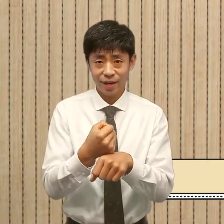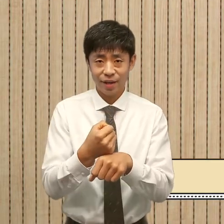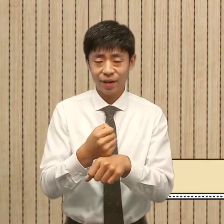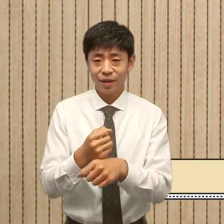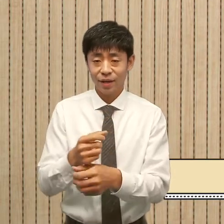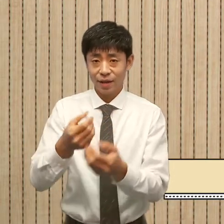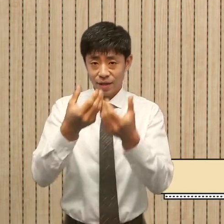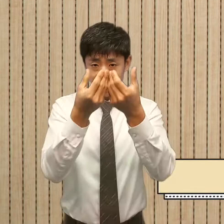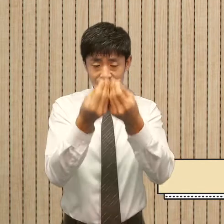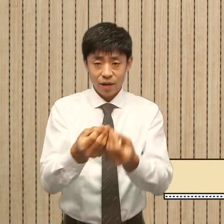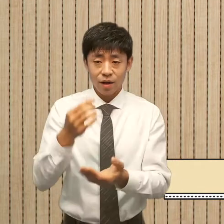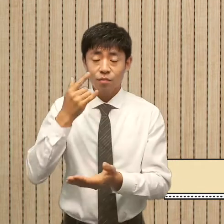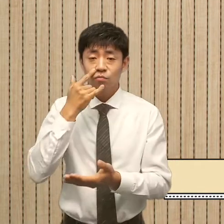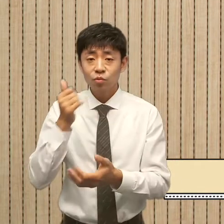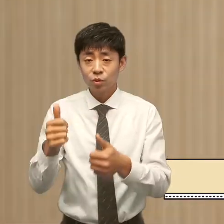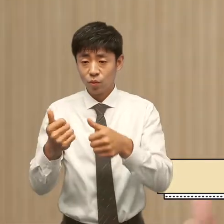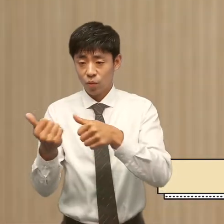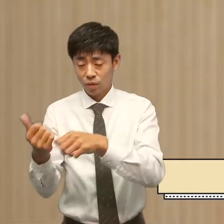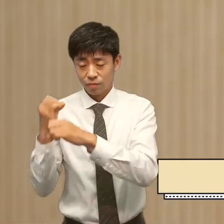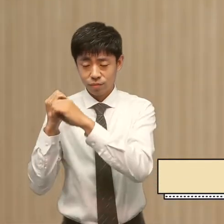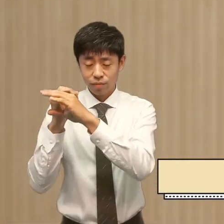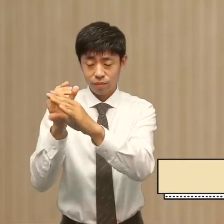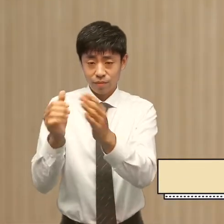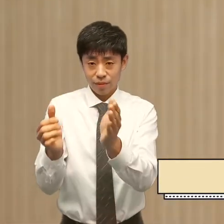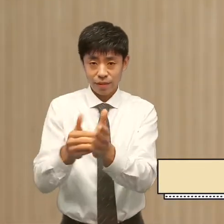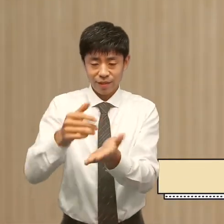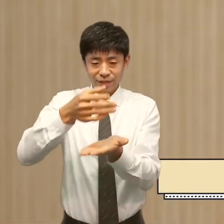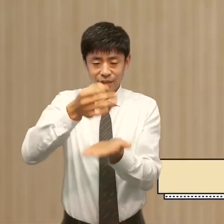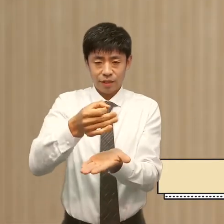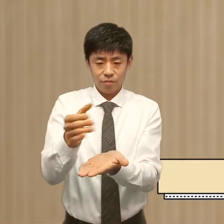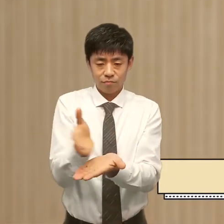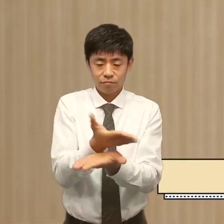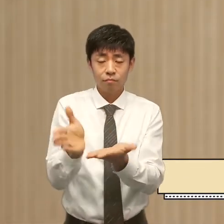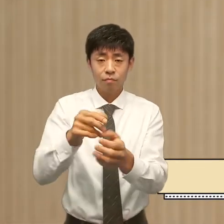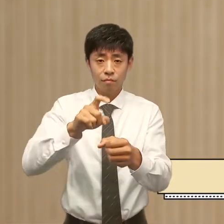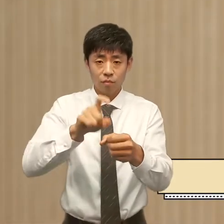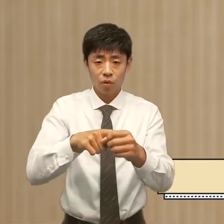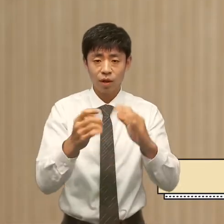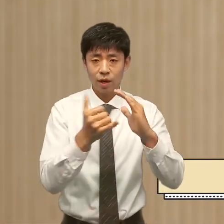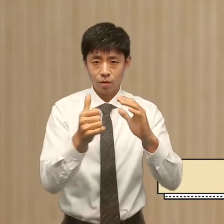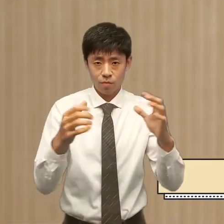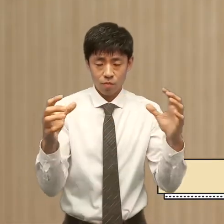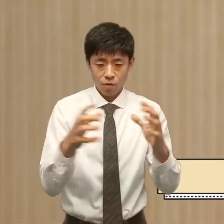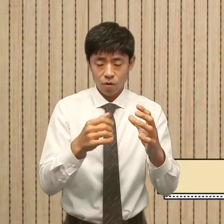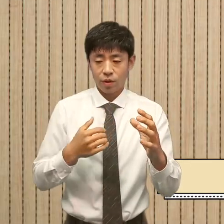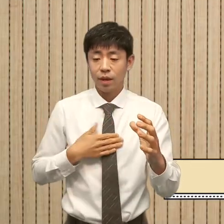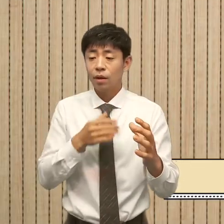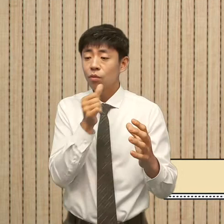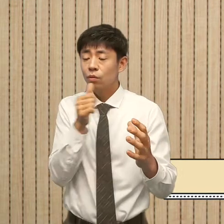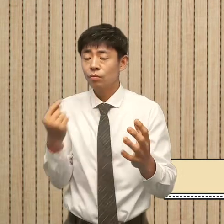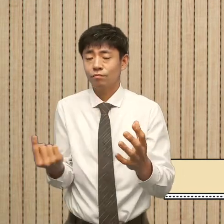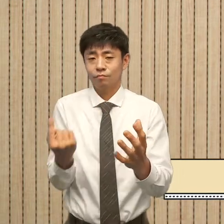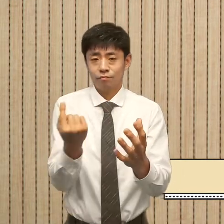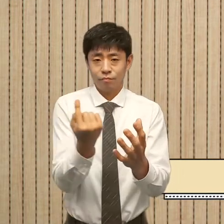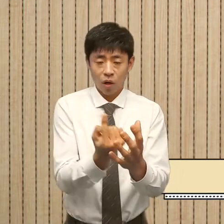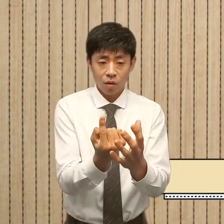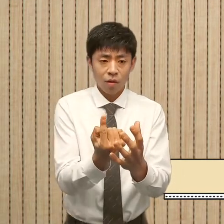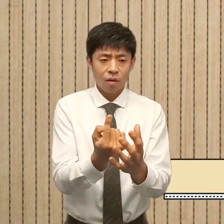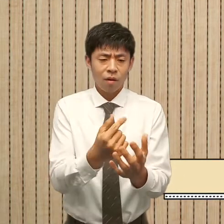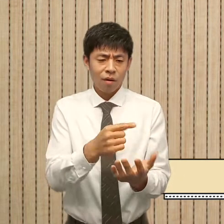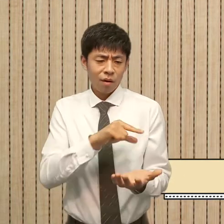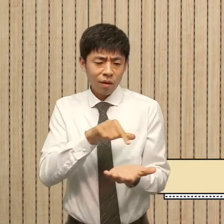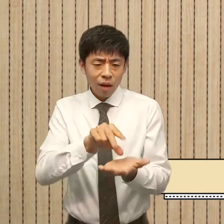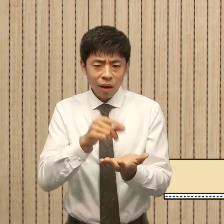치르고 상속된 재산을 상의하는 자리에 통역을 한 적이 있는데요. 이런